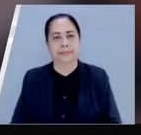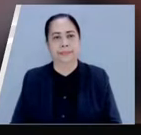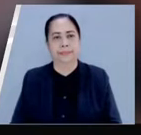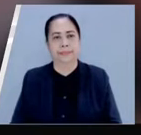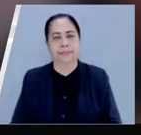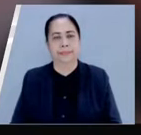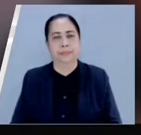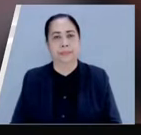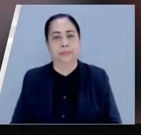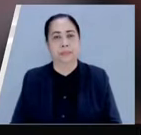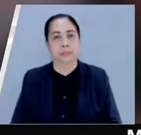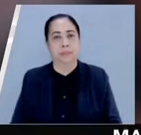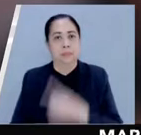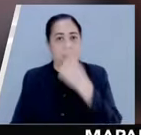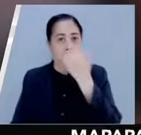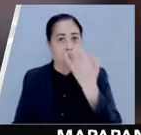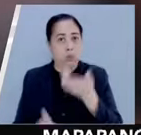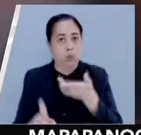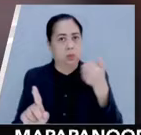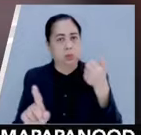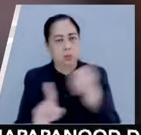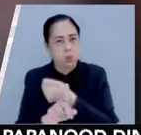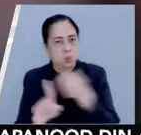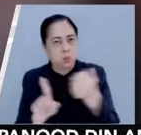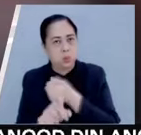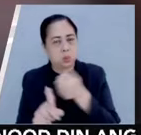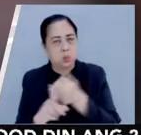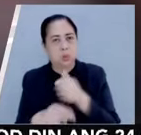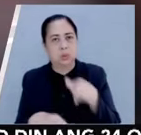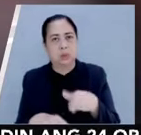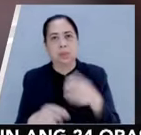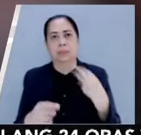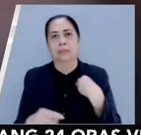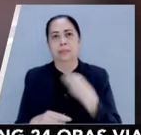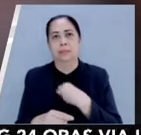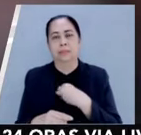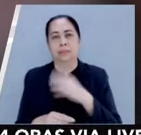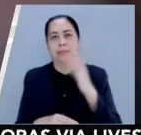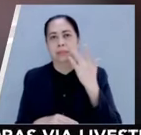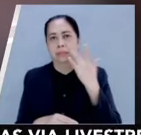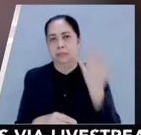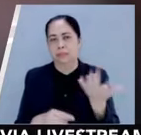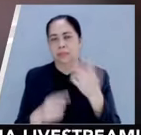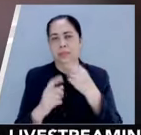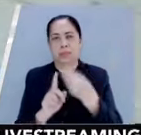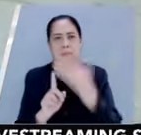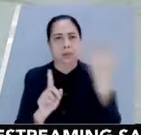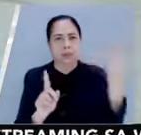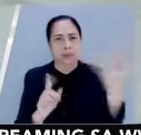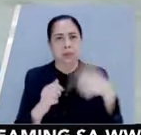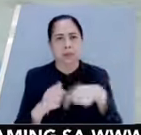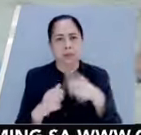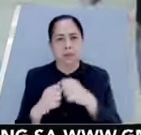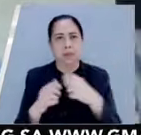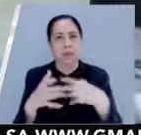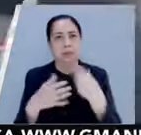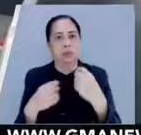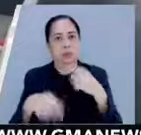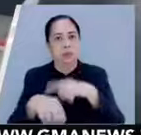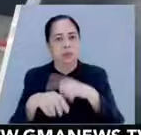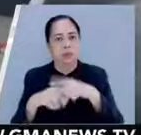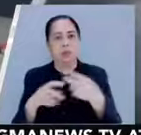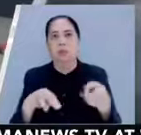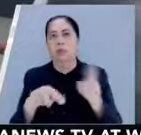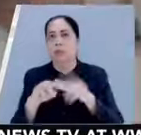Dahil may binugbog sa Manila North Cemetery na isang miyembro ng LGBT sa labas ng oras ng dalaw, nagdagdag ng puwersa